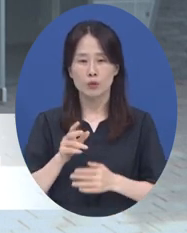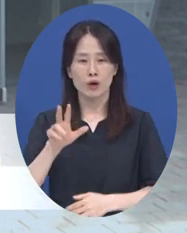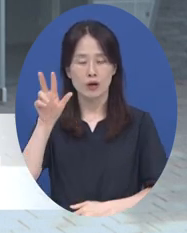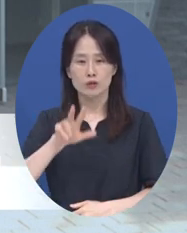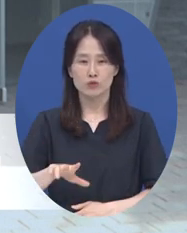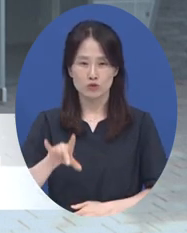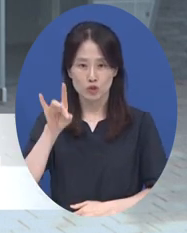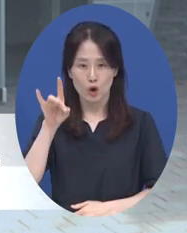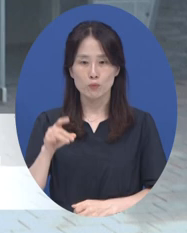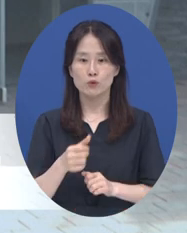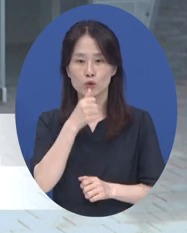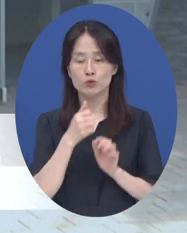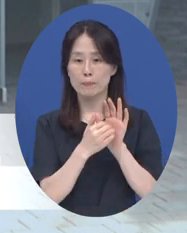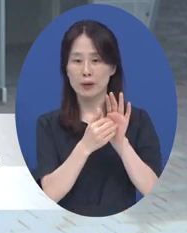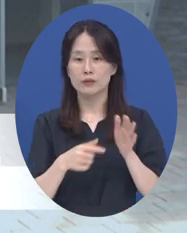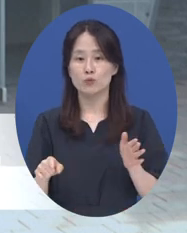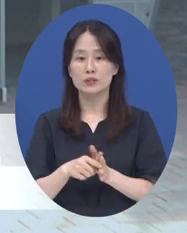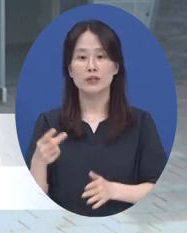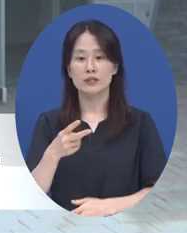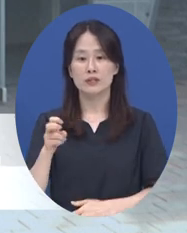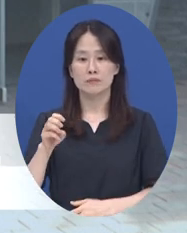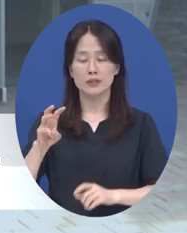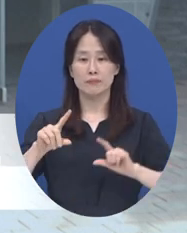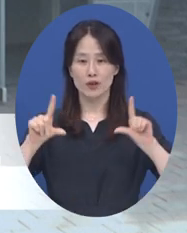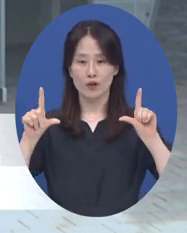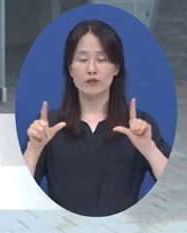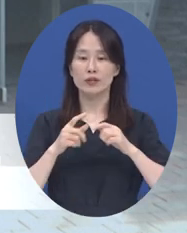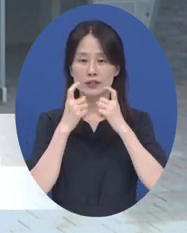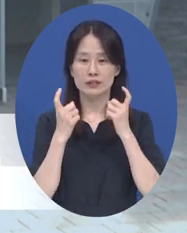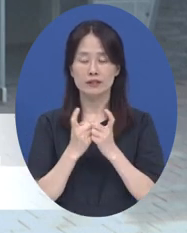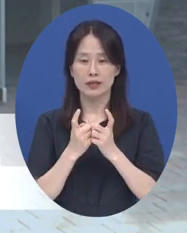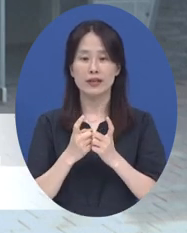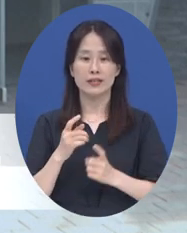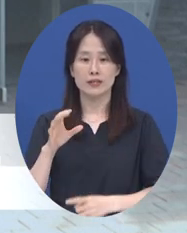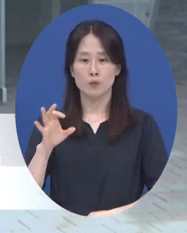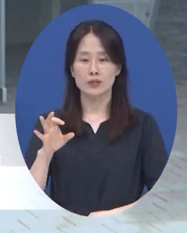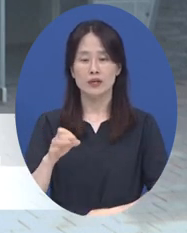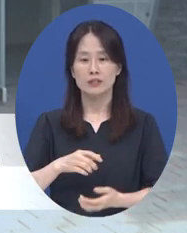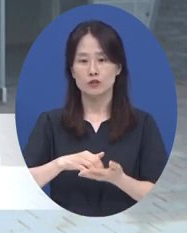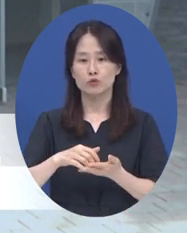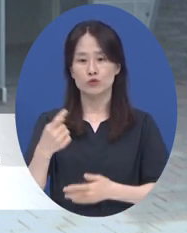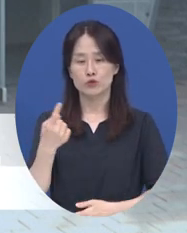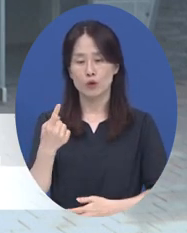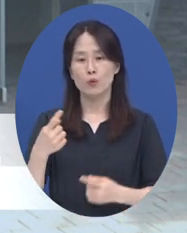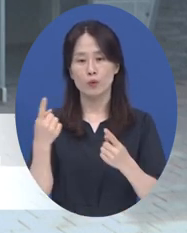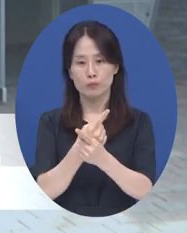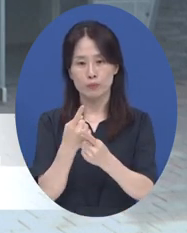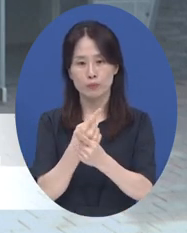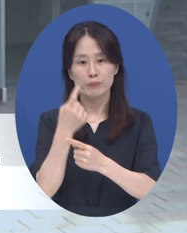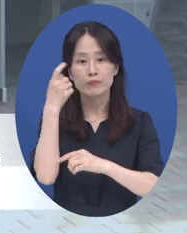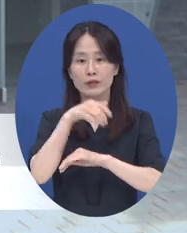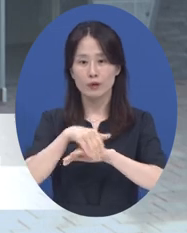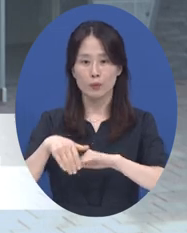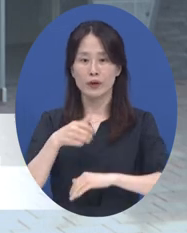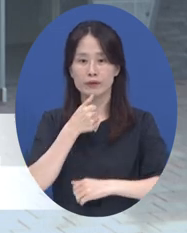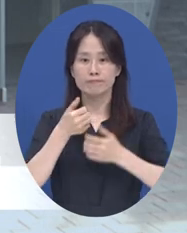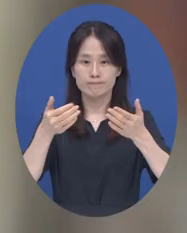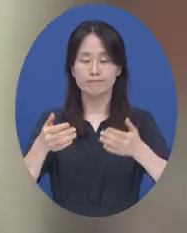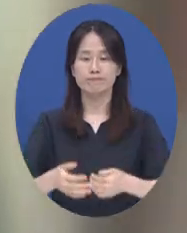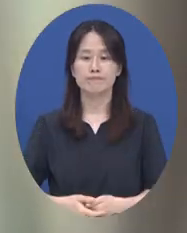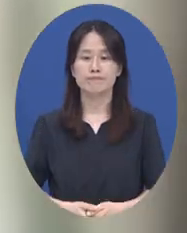예방을 위해 2023년까지 민간 화장실 1,000곳의 환경을 개선합니다. 구영실 기자가 현장 담아왔습니다.